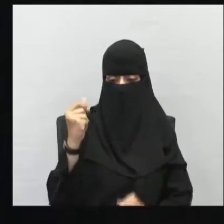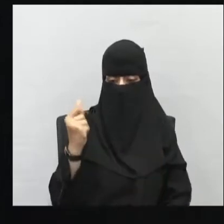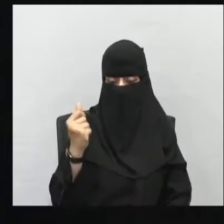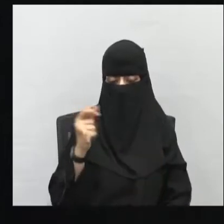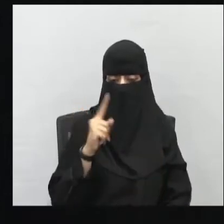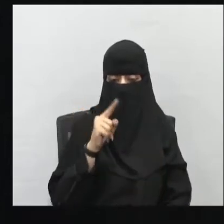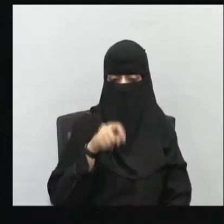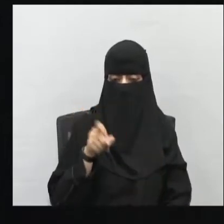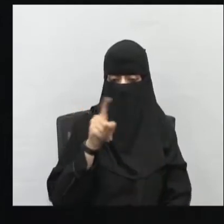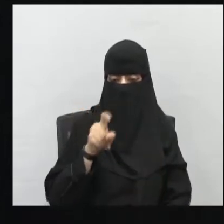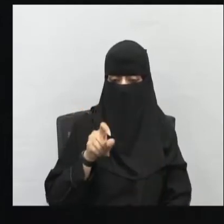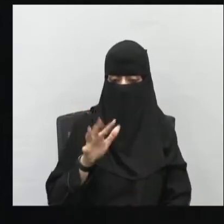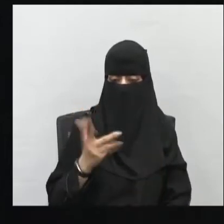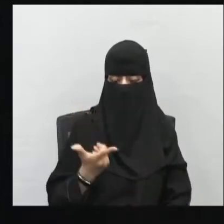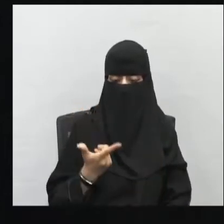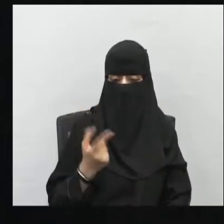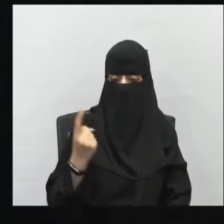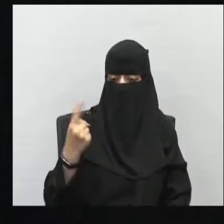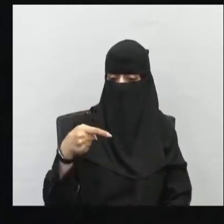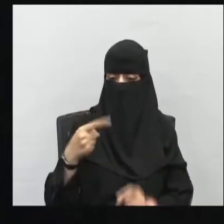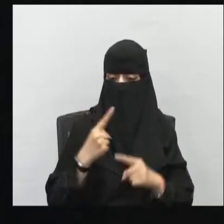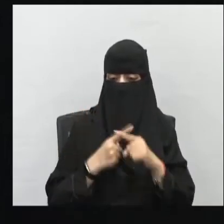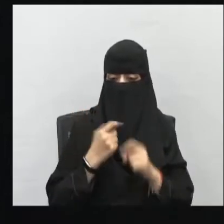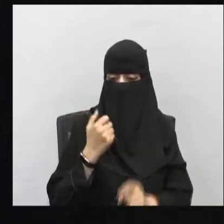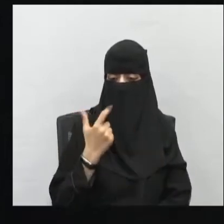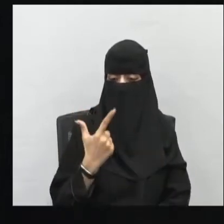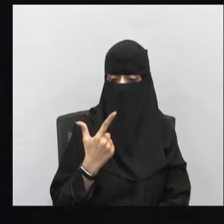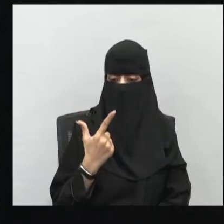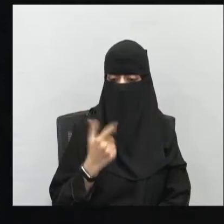هذا السؤال؟ 10 في 7،